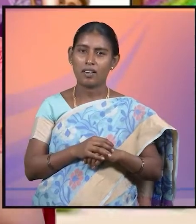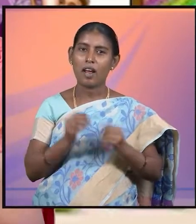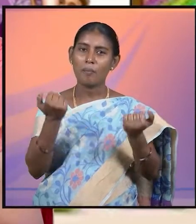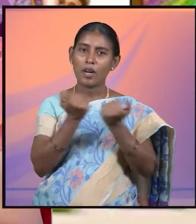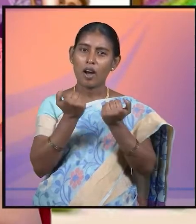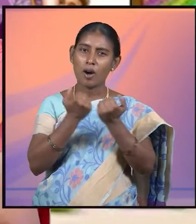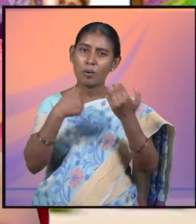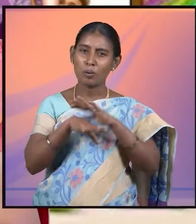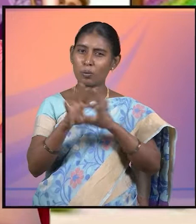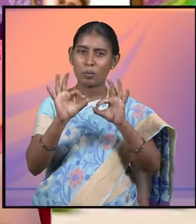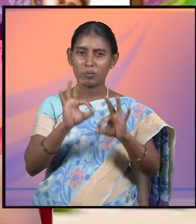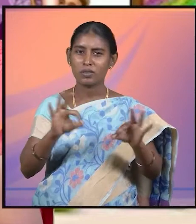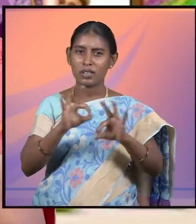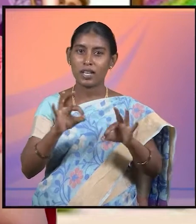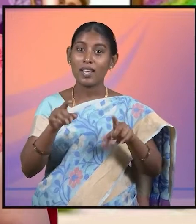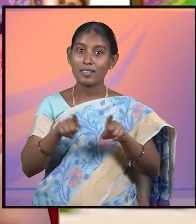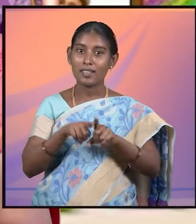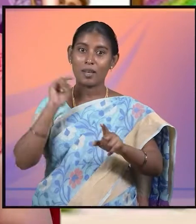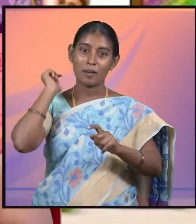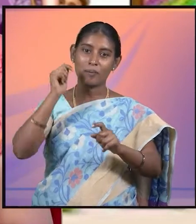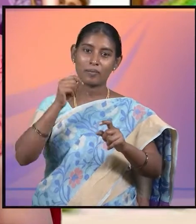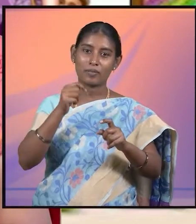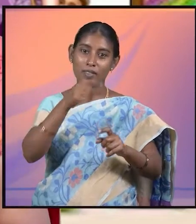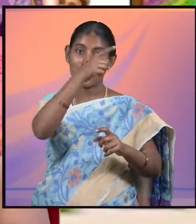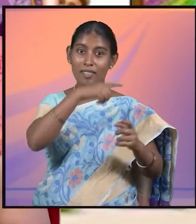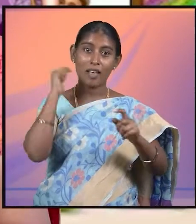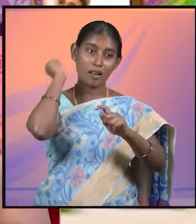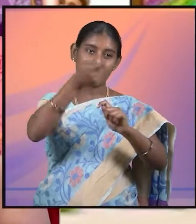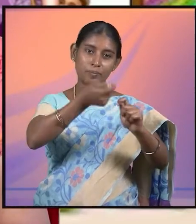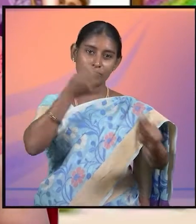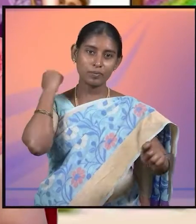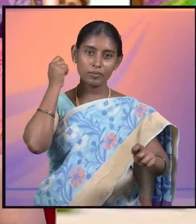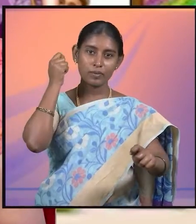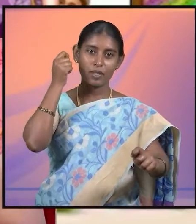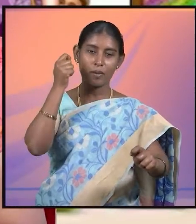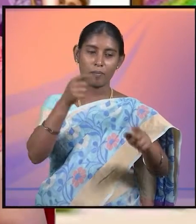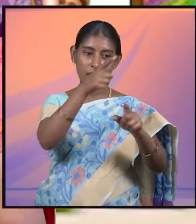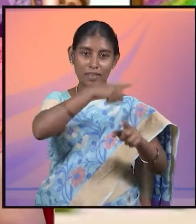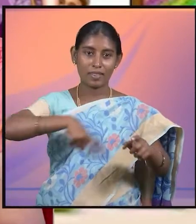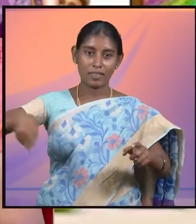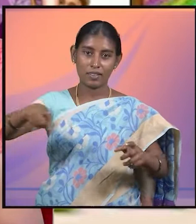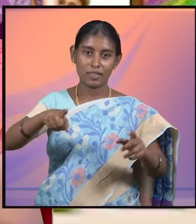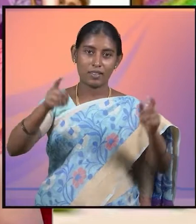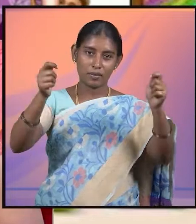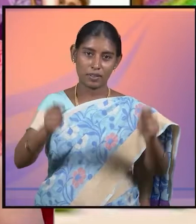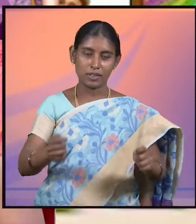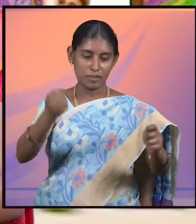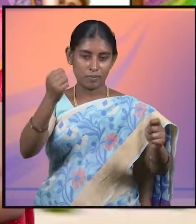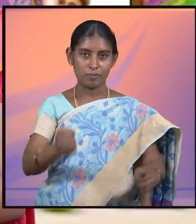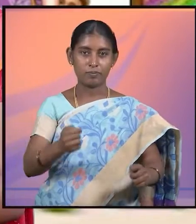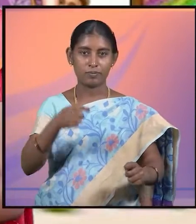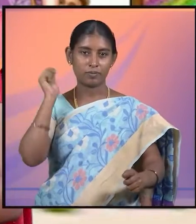வைத்திருந்து இசைக்கருவிகளாக்கி கொண்டனர். வில்லை தரையில் வைத்து அம்பால் தட்டி இசை எழுப்பினார்